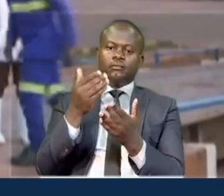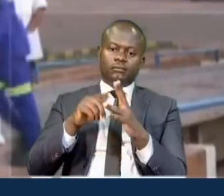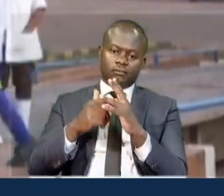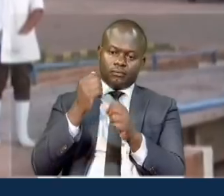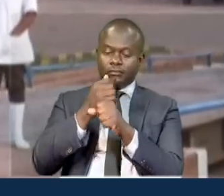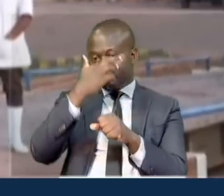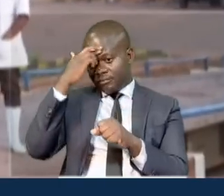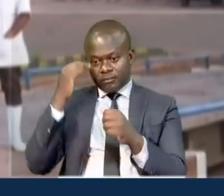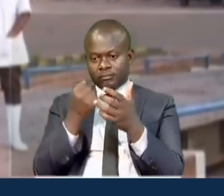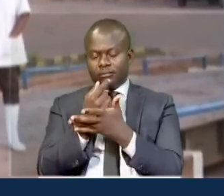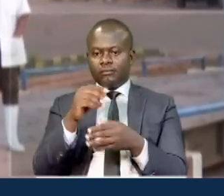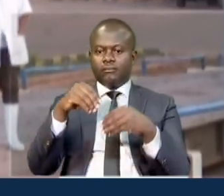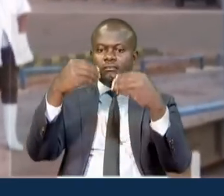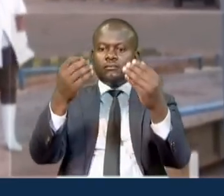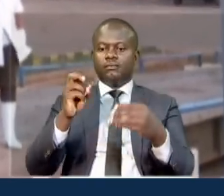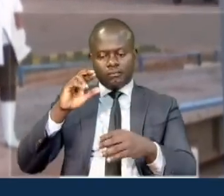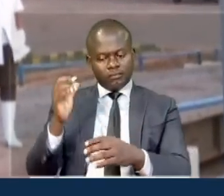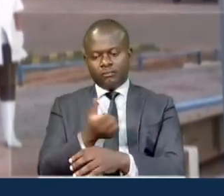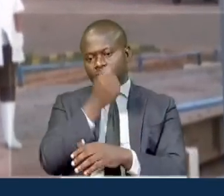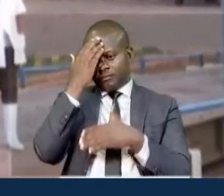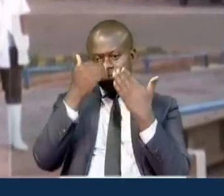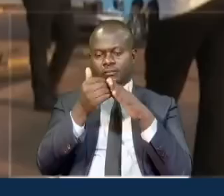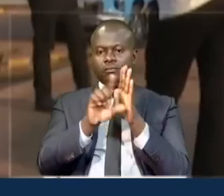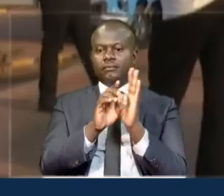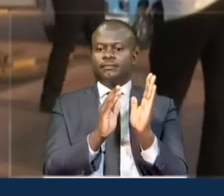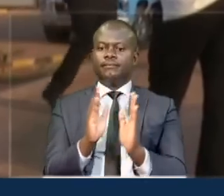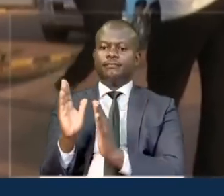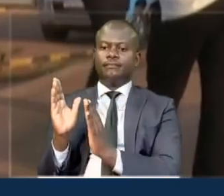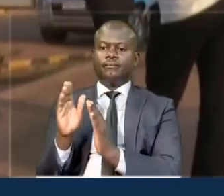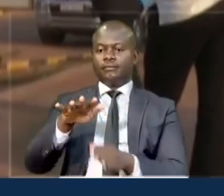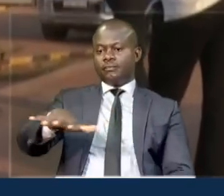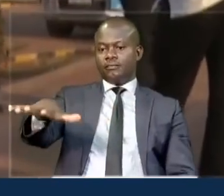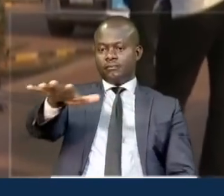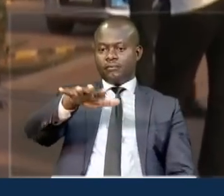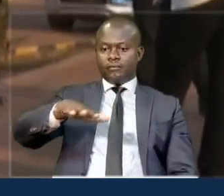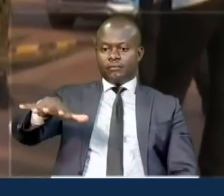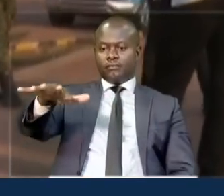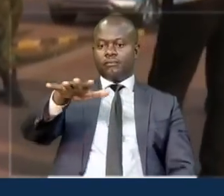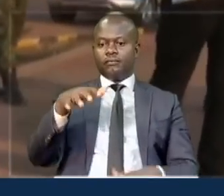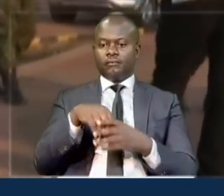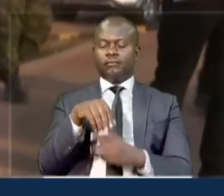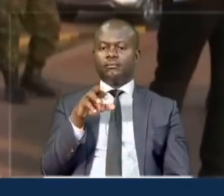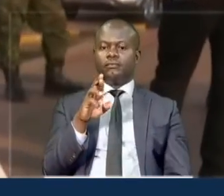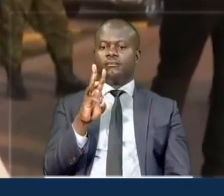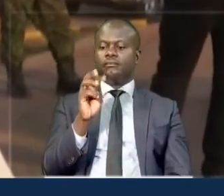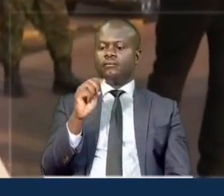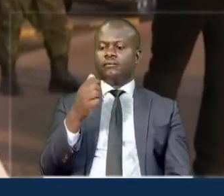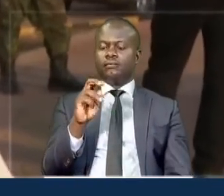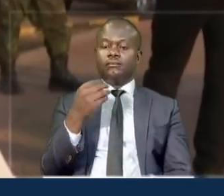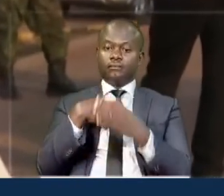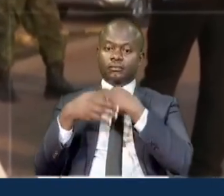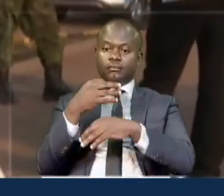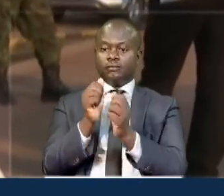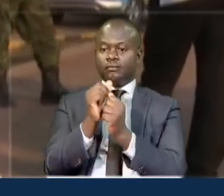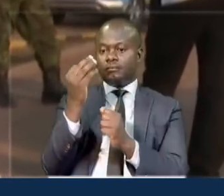icyo babuherewe cyangwa se babwamburwe kuko niko itegeko riteganya Iki cyanya cy'inganda cya Rwamagana gifite inganda 16